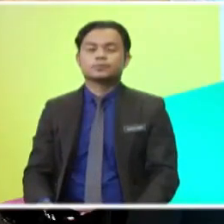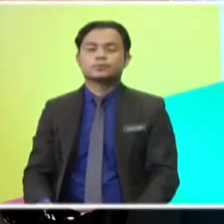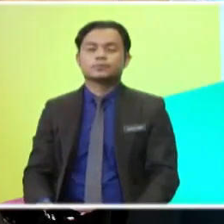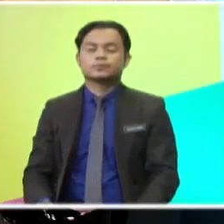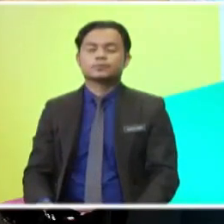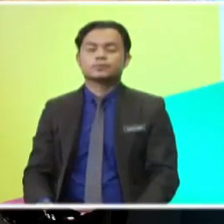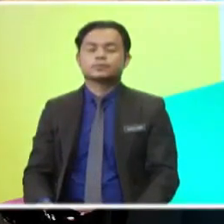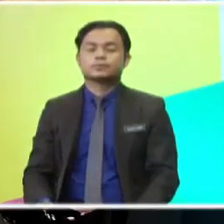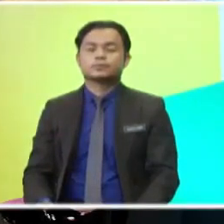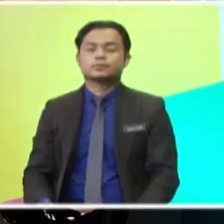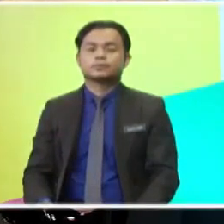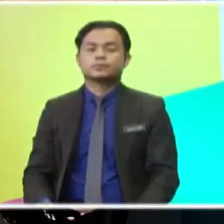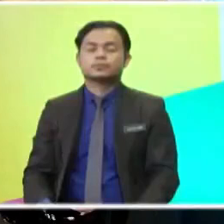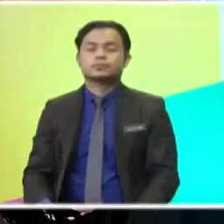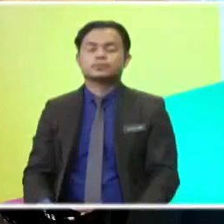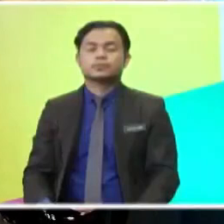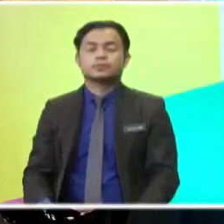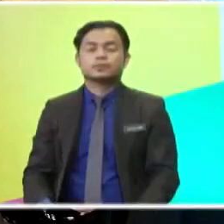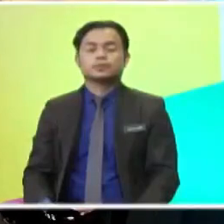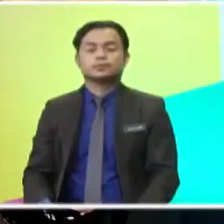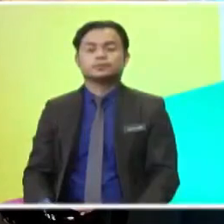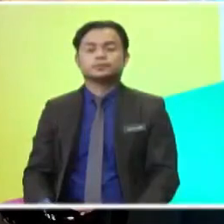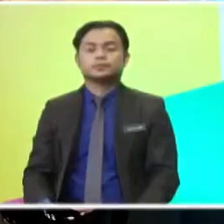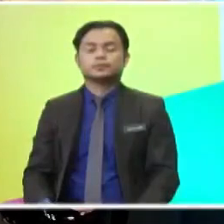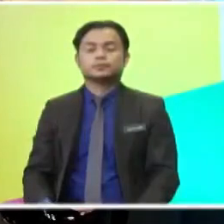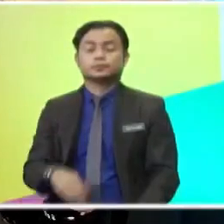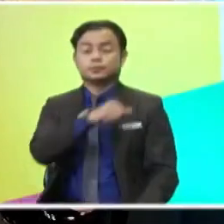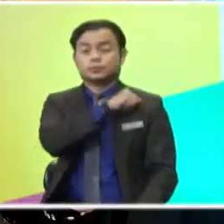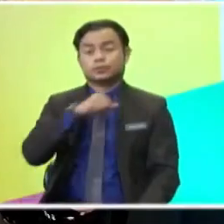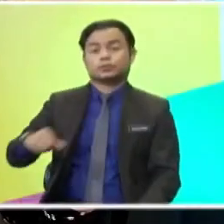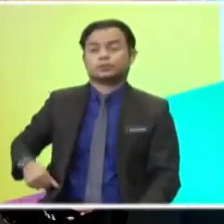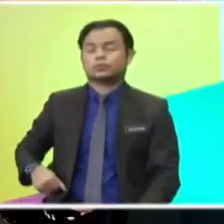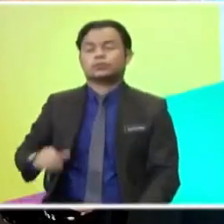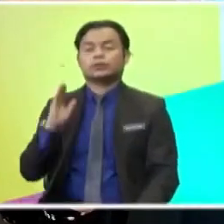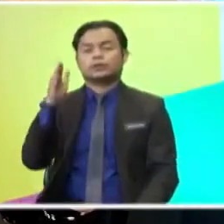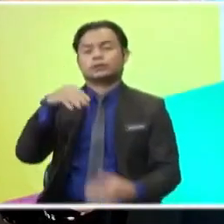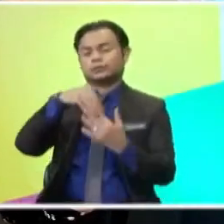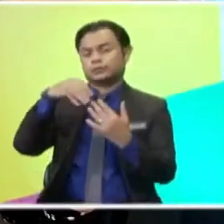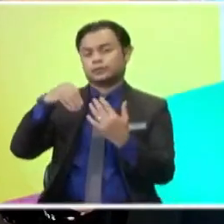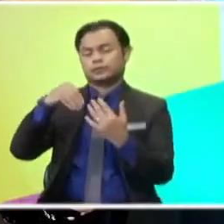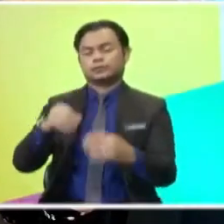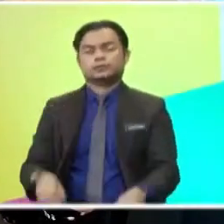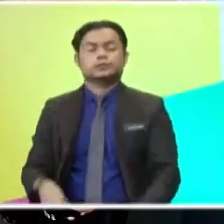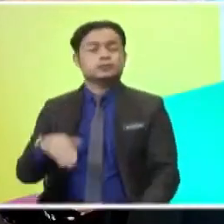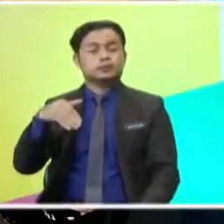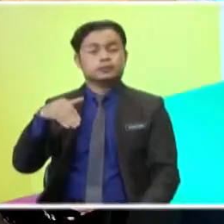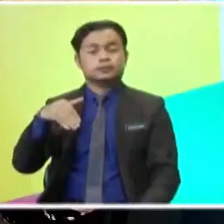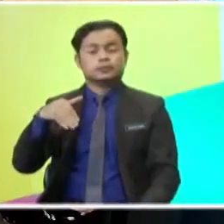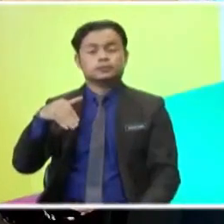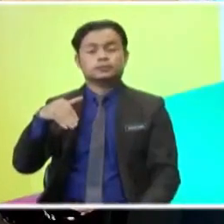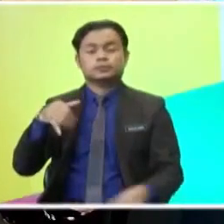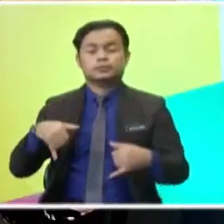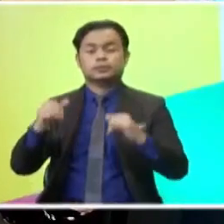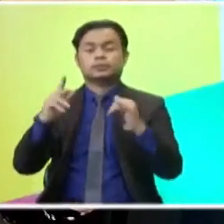dilantik oleh Yang di-Pertuan Agong dan menerima, ya, dan menerima menghadap diplomat asing sebelum menjalankan tugas di